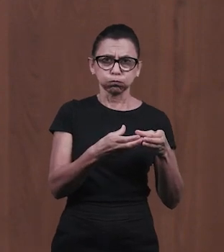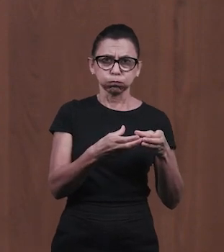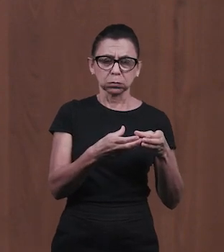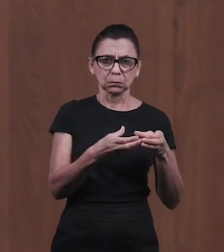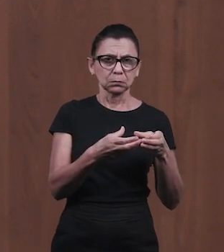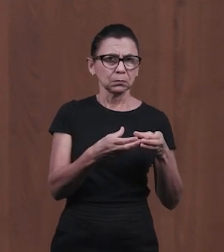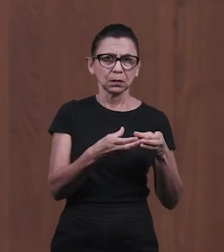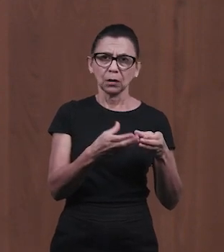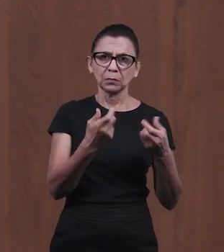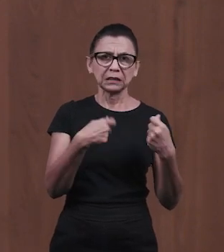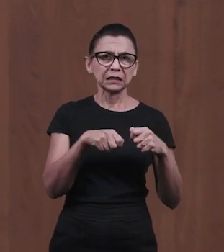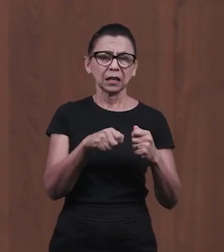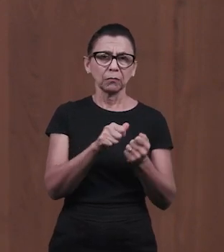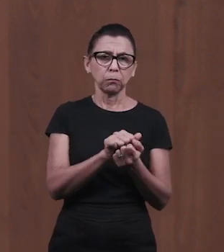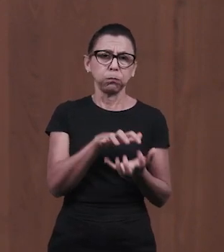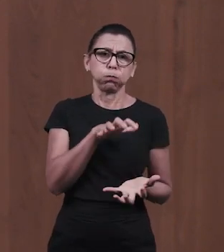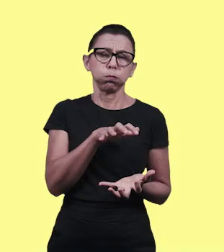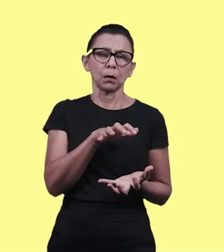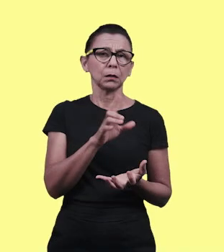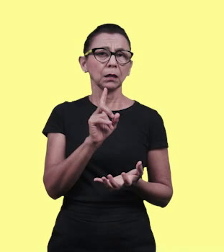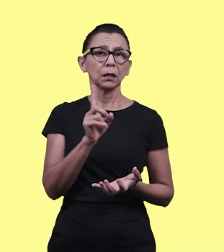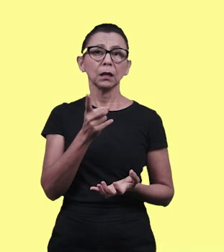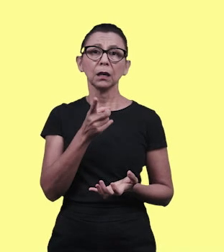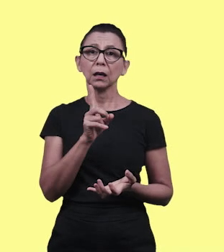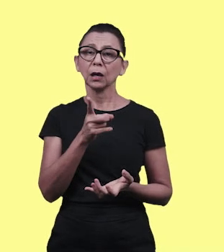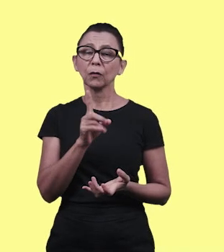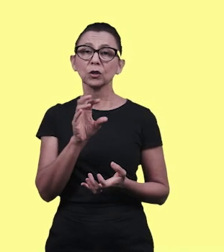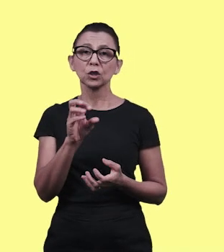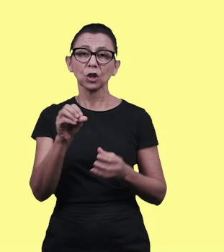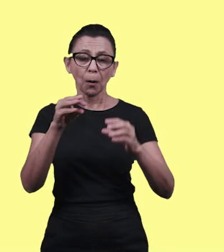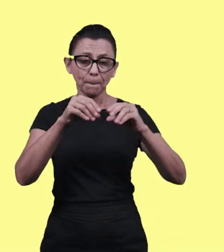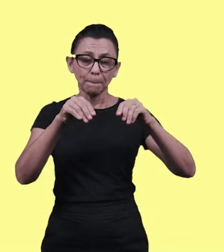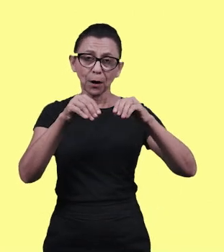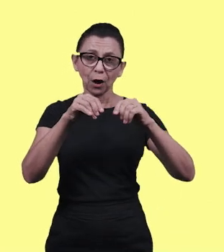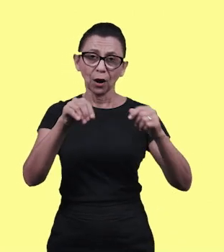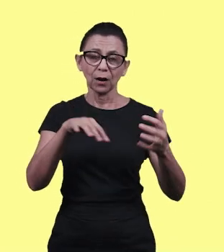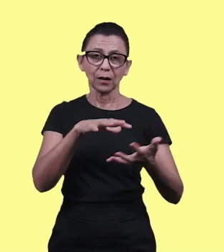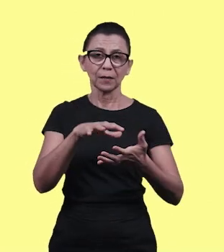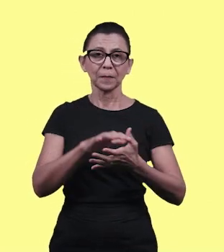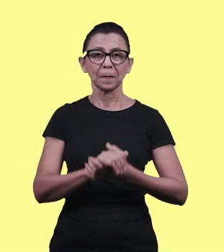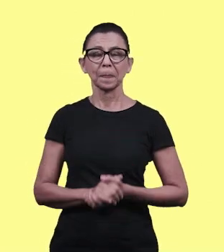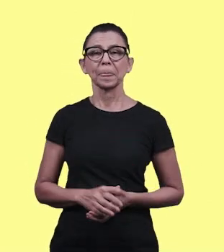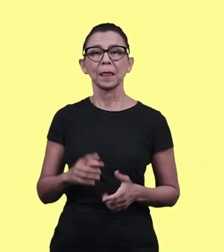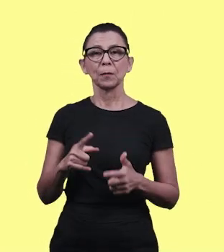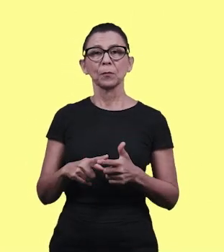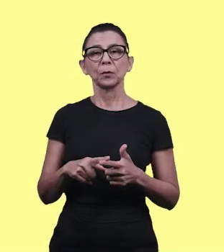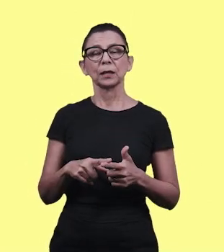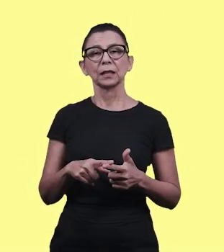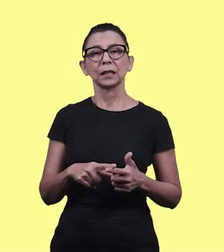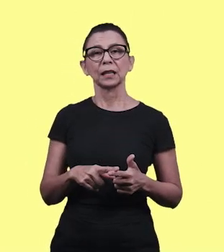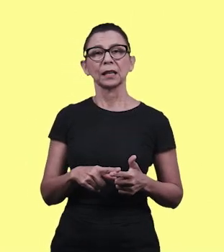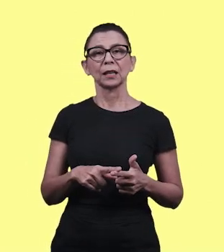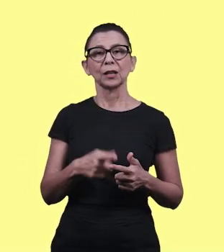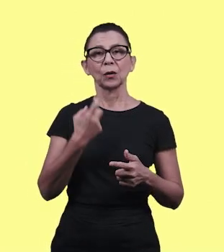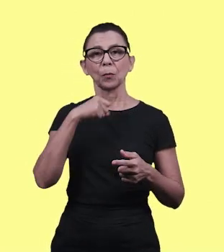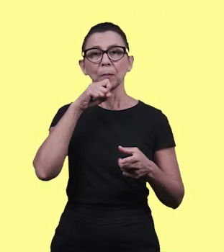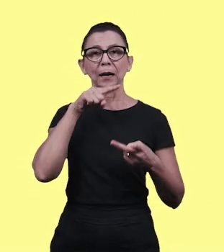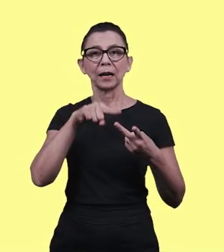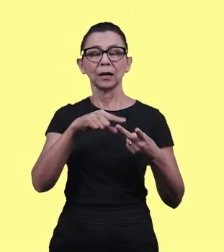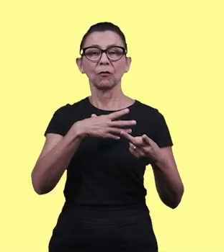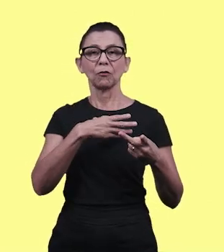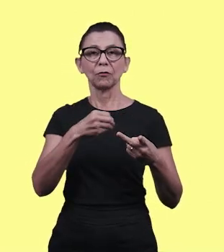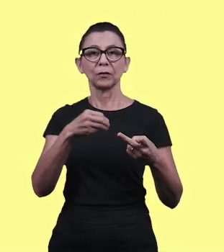не нужна была закваска. То, что мы получаем от Отца, от Сына и Духа Святого, приносит нам